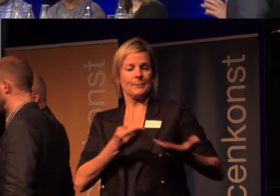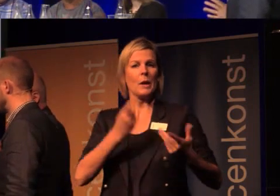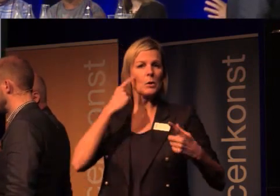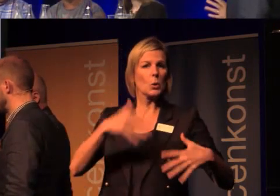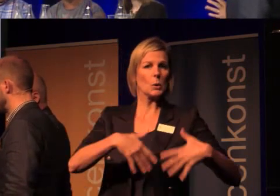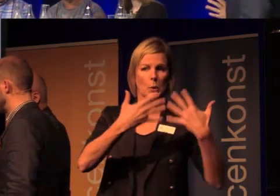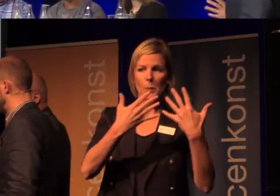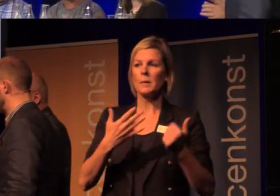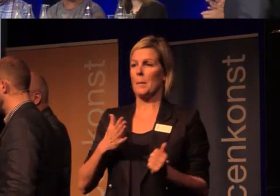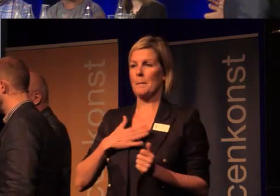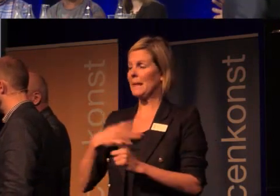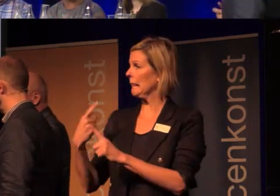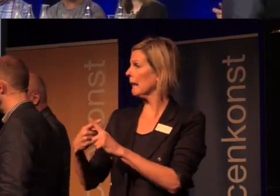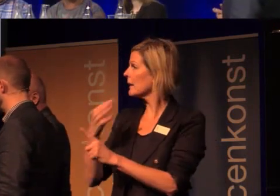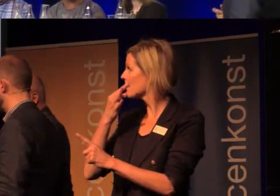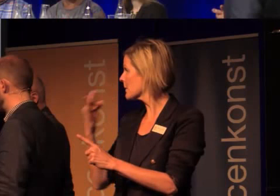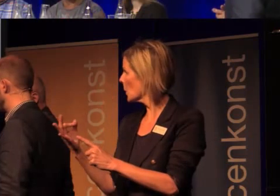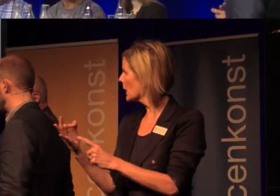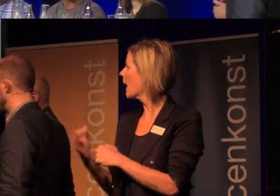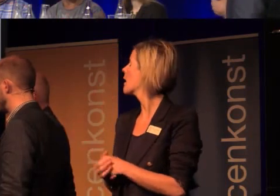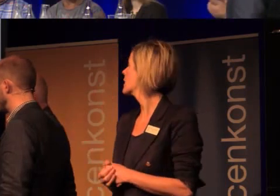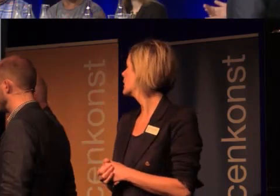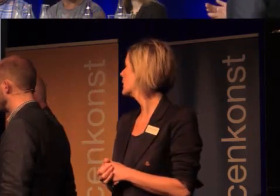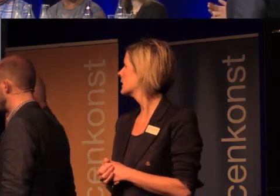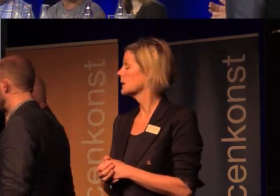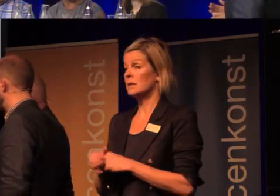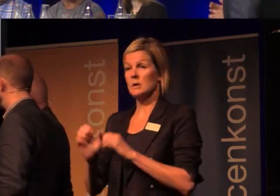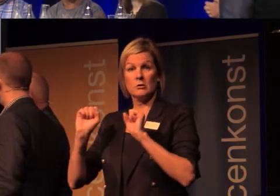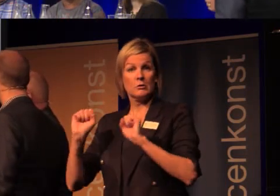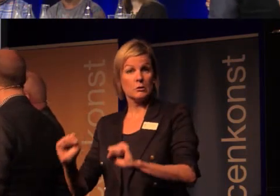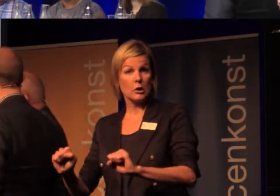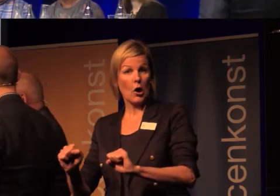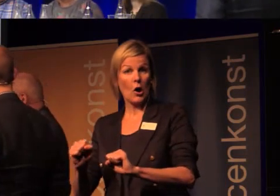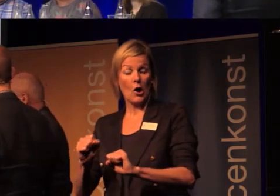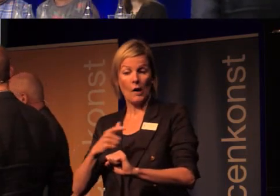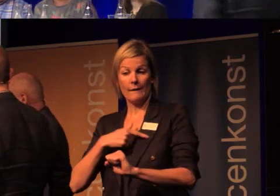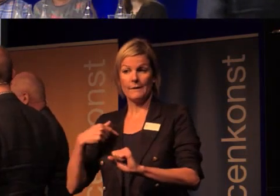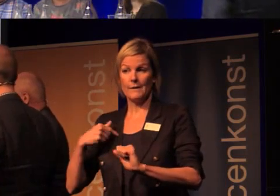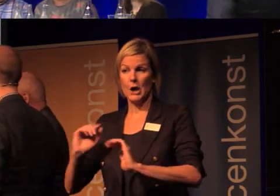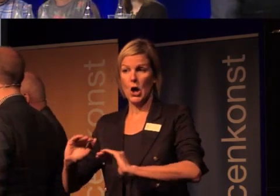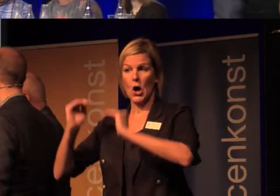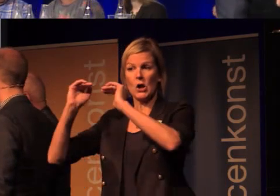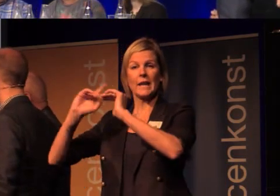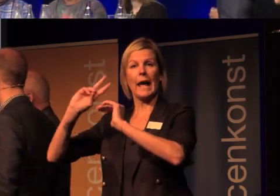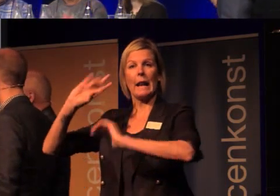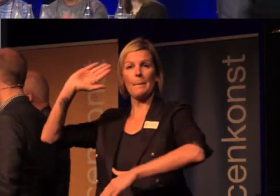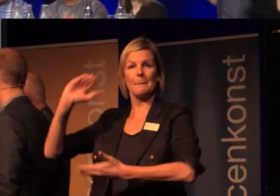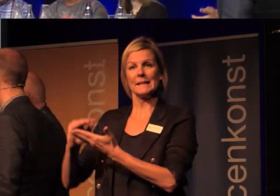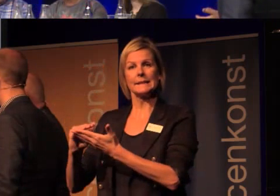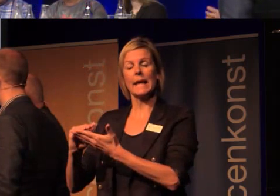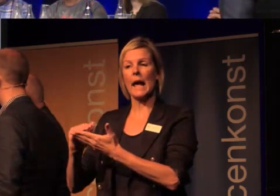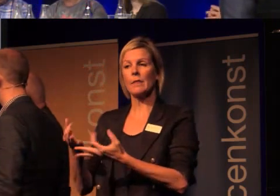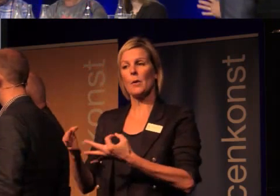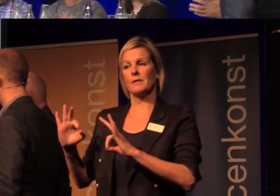Den enkla frågan är ju, ska det öka? Eller ska det minska det offentliga stödet? Alltså? Eller ska